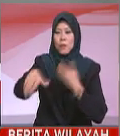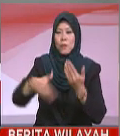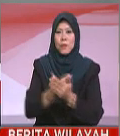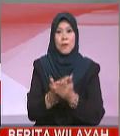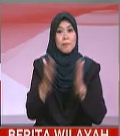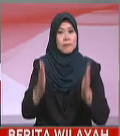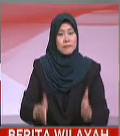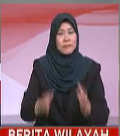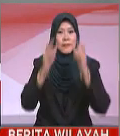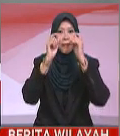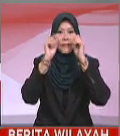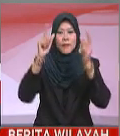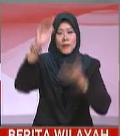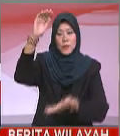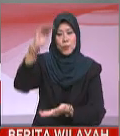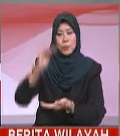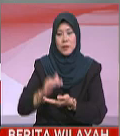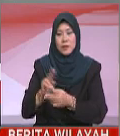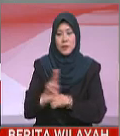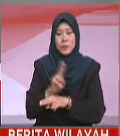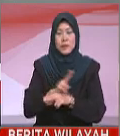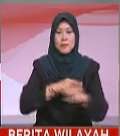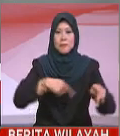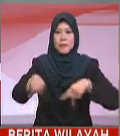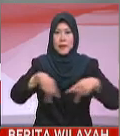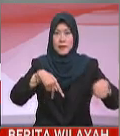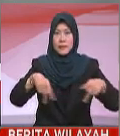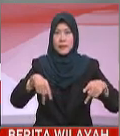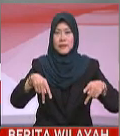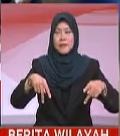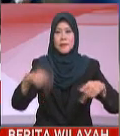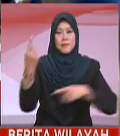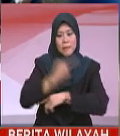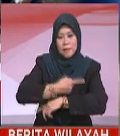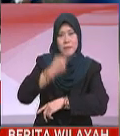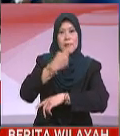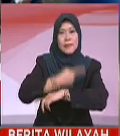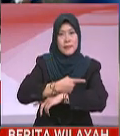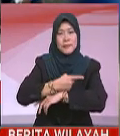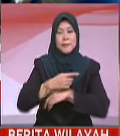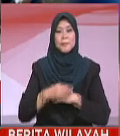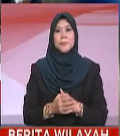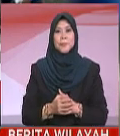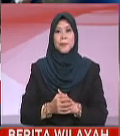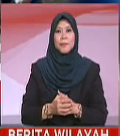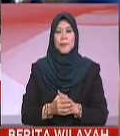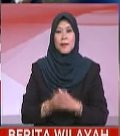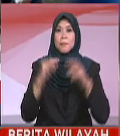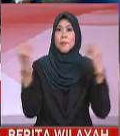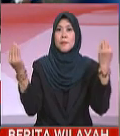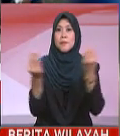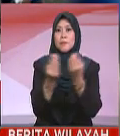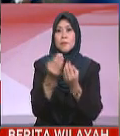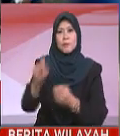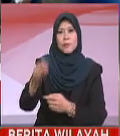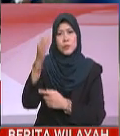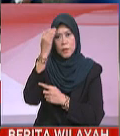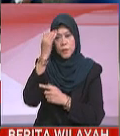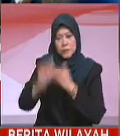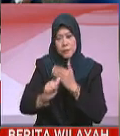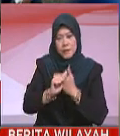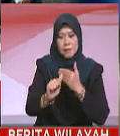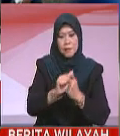terutama kesedaran mengurangkan penggunaan plastik dalam kehidupan seharian. Katanya masyarakat perlu sedar